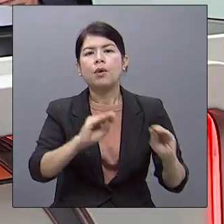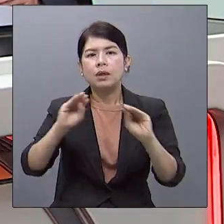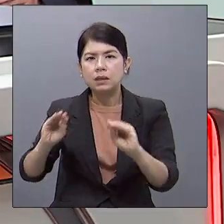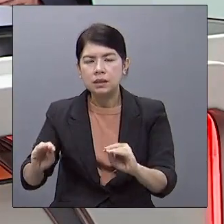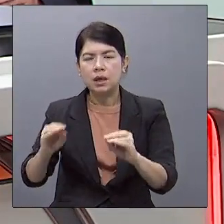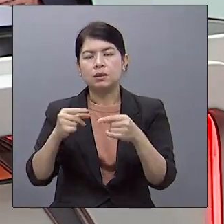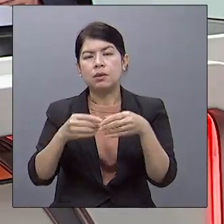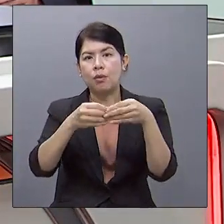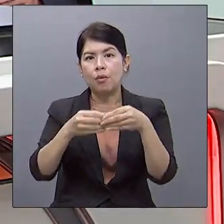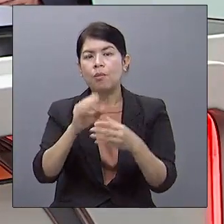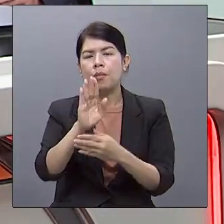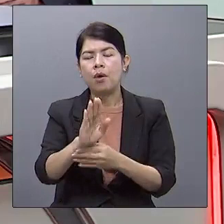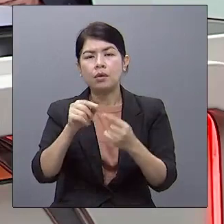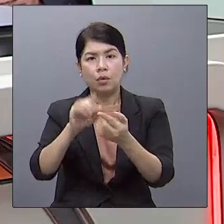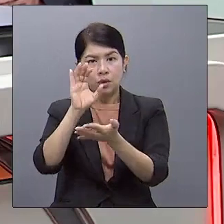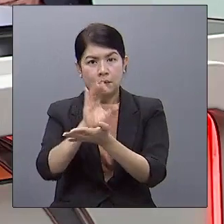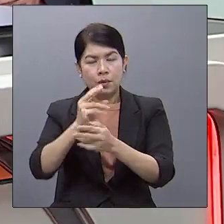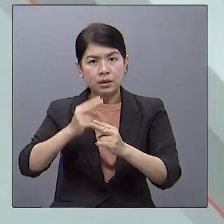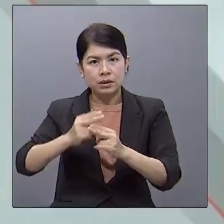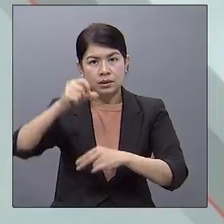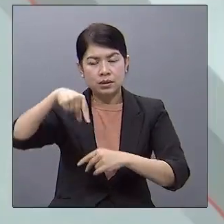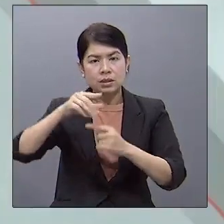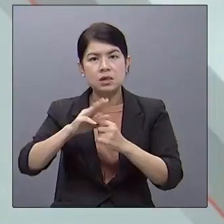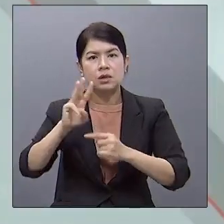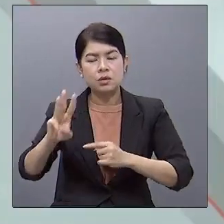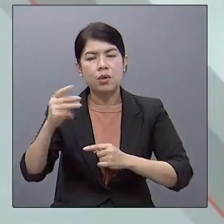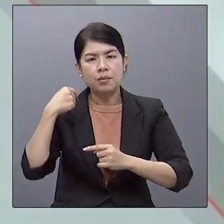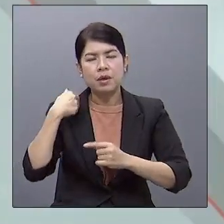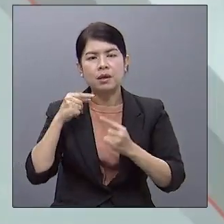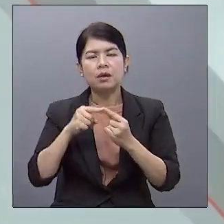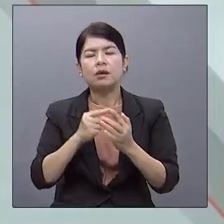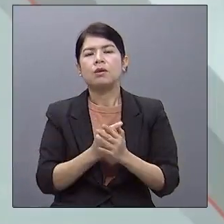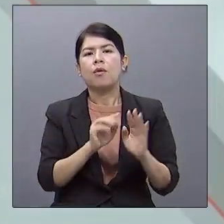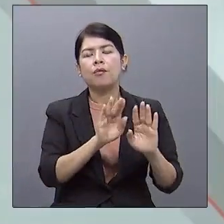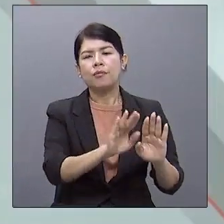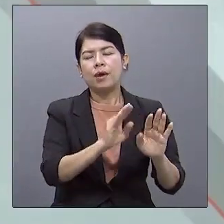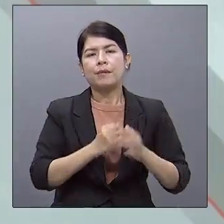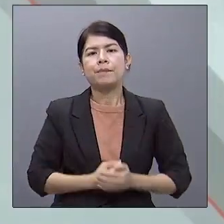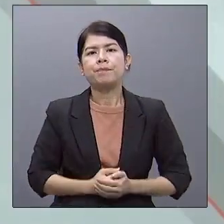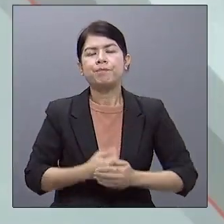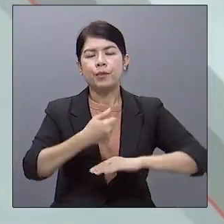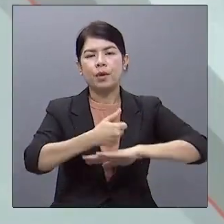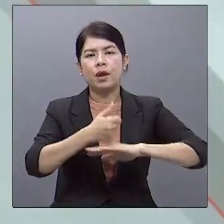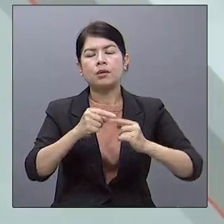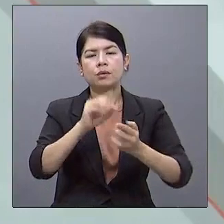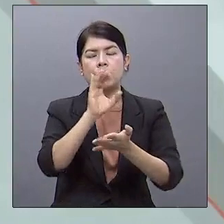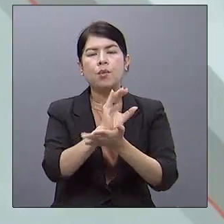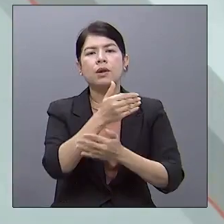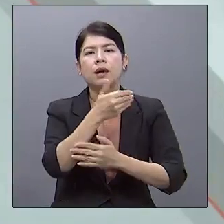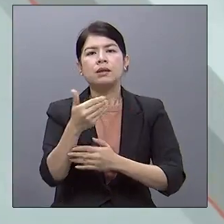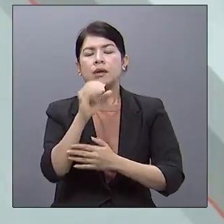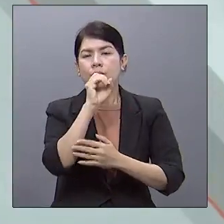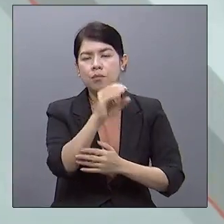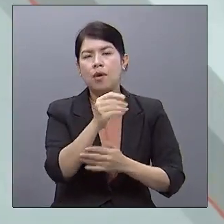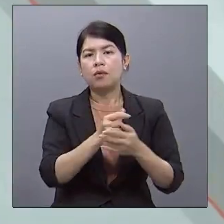ว่าต้องสอบสวนต่อและติดวันนักขัตฤกษ์นะครับขณะที่ผู้บัญชาการตำรวจแห่งชาติยืนยันว่าสารวัตรซัวมีหมายจับข้อหาร่วมกัน